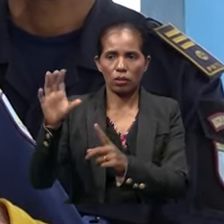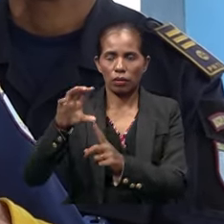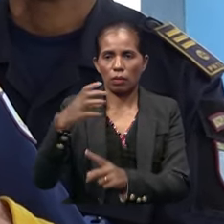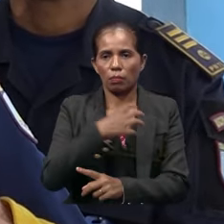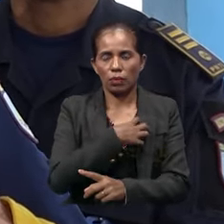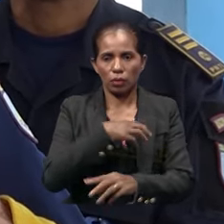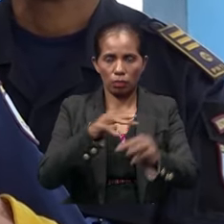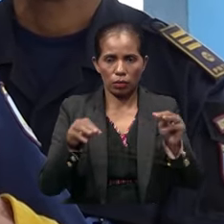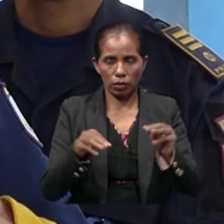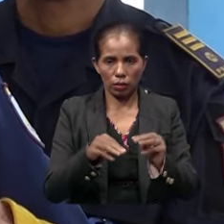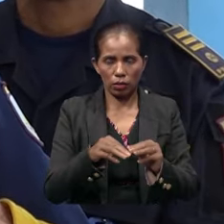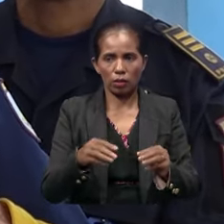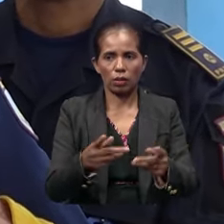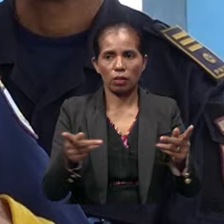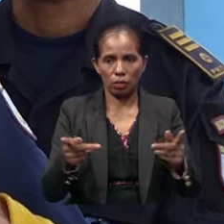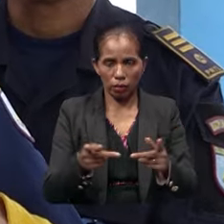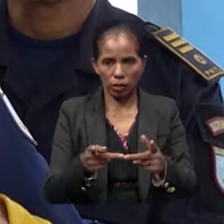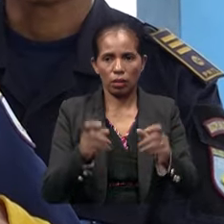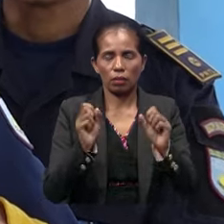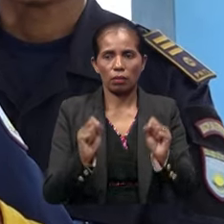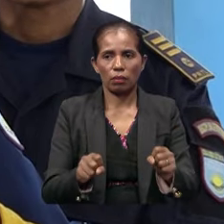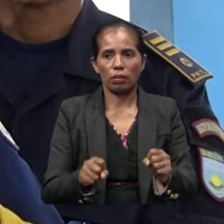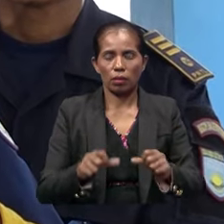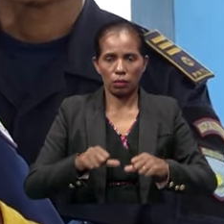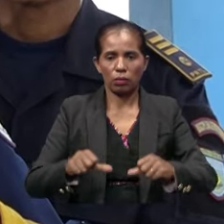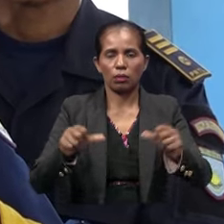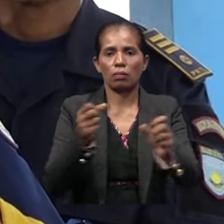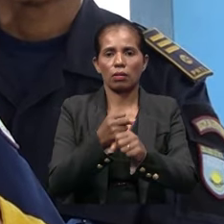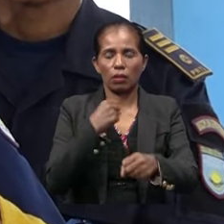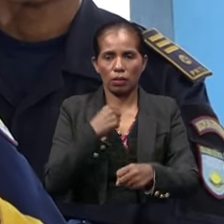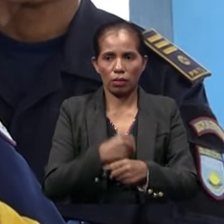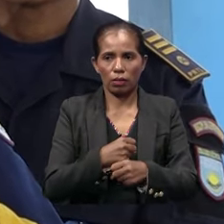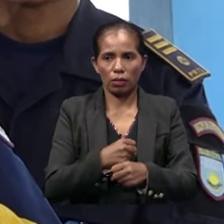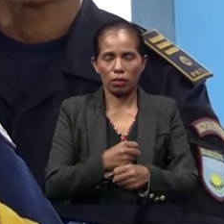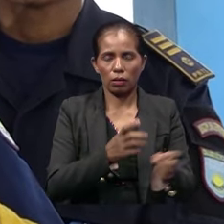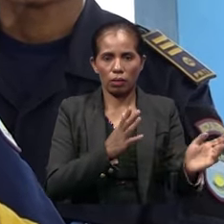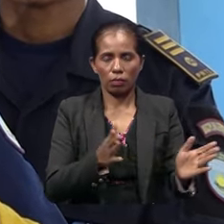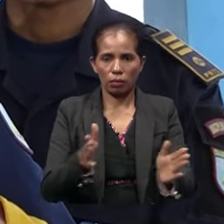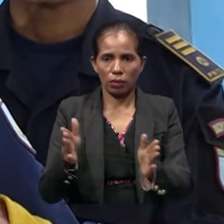munisipiu ia transitu ne fatin para kontinua halo prosesu